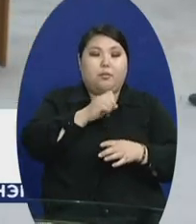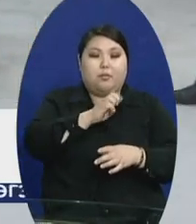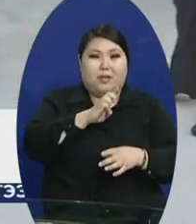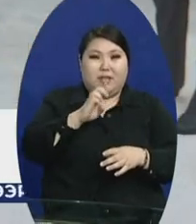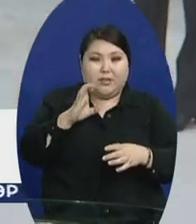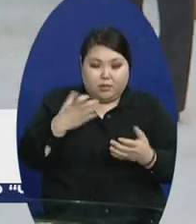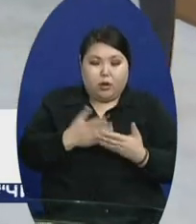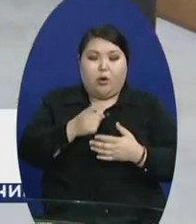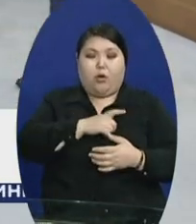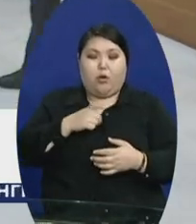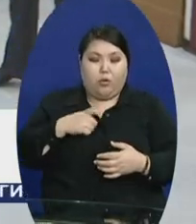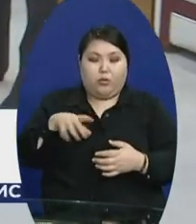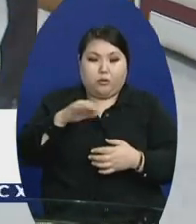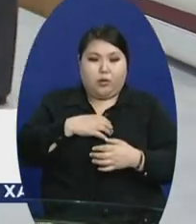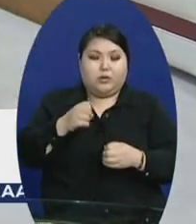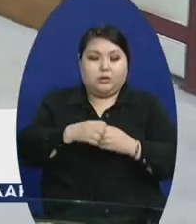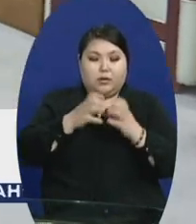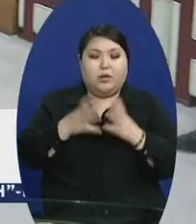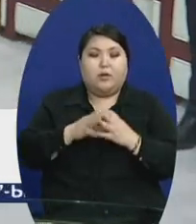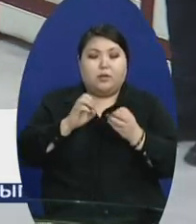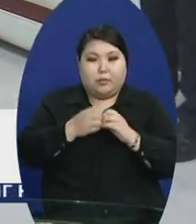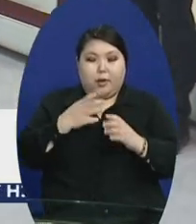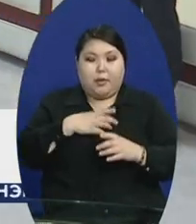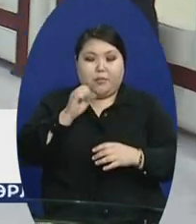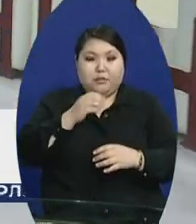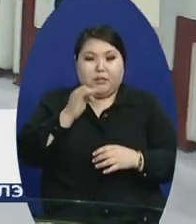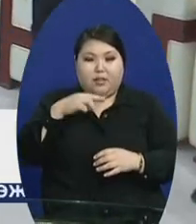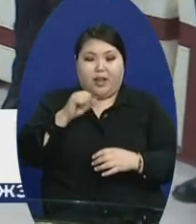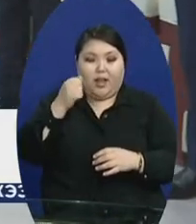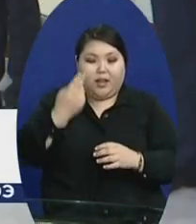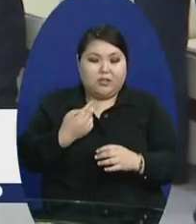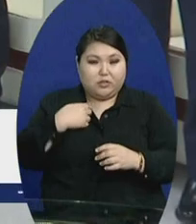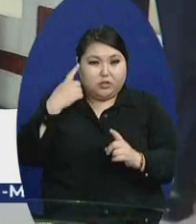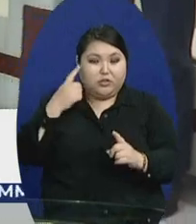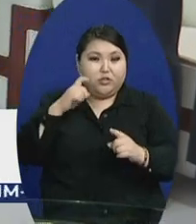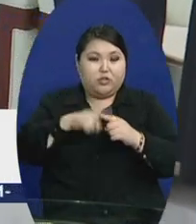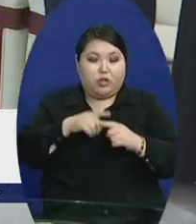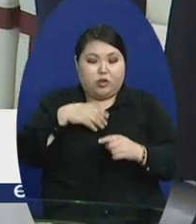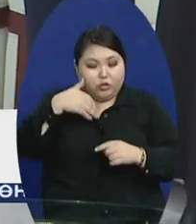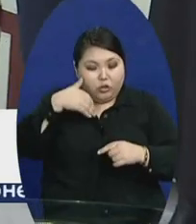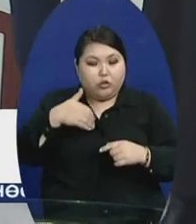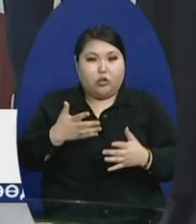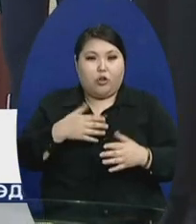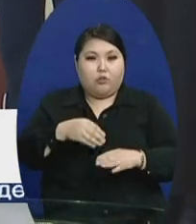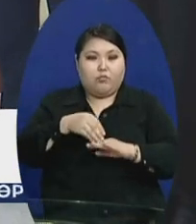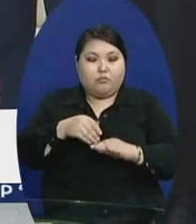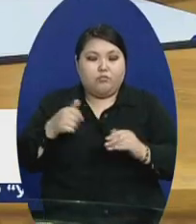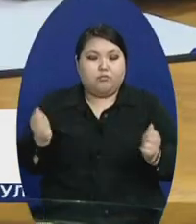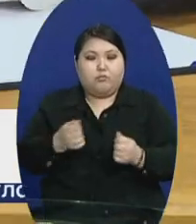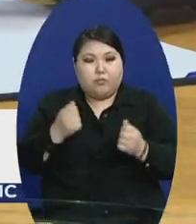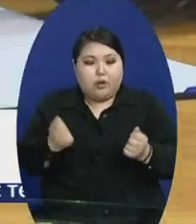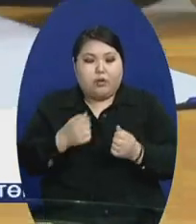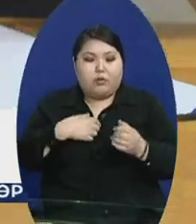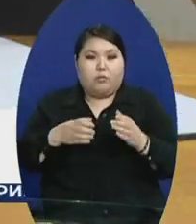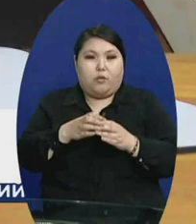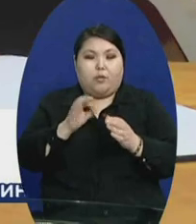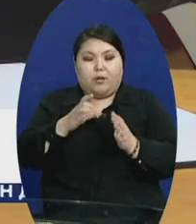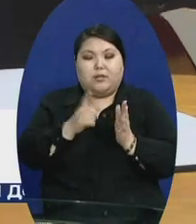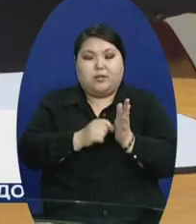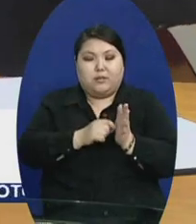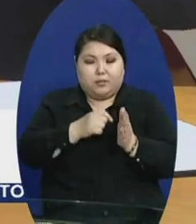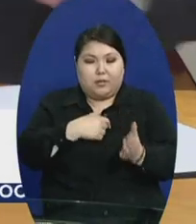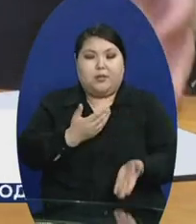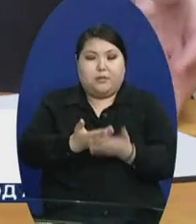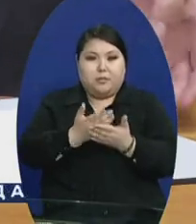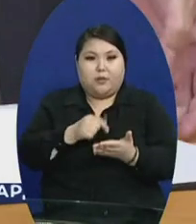хөвшлийнхний санхүүгийн хүрдэмжийг нэмэгдүүлж, бэлчээрийн даацыг бууруулгах чиглэлсэн тогтвортой мал аж ахуйн дадал бүхий малчдын бүлэгмийг дэмжих